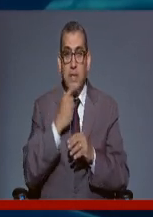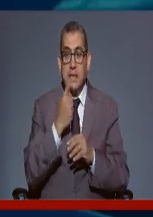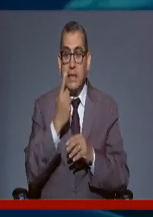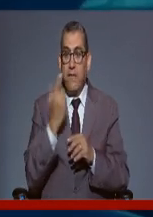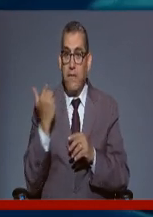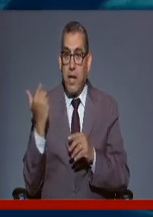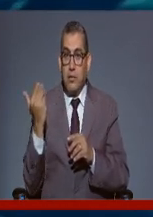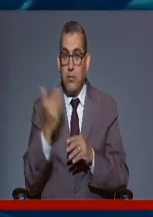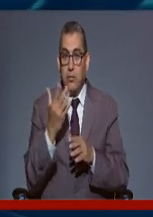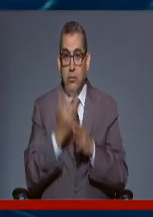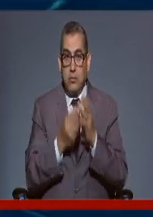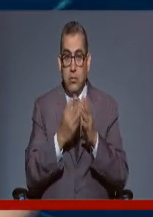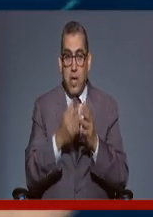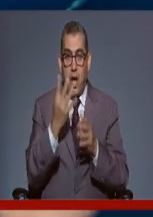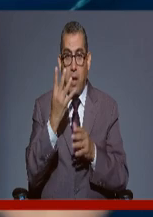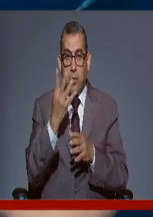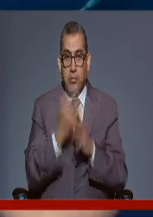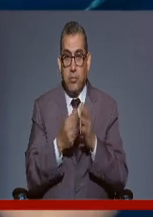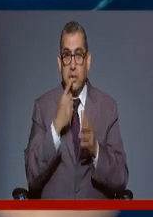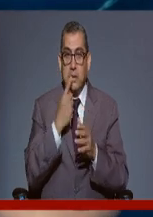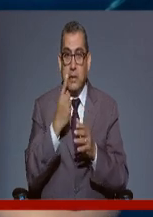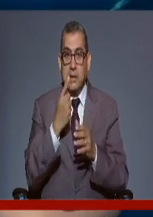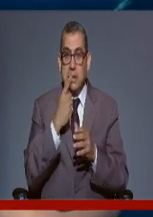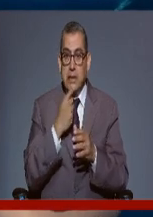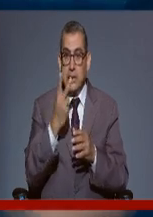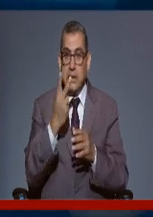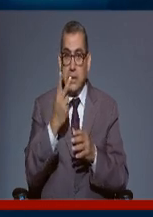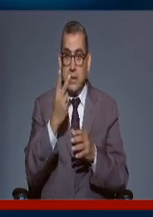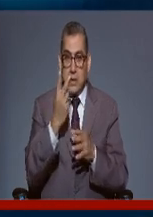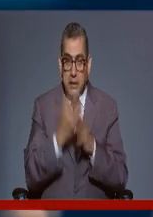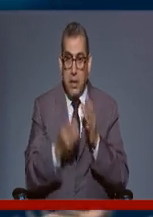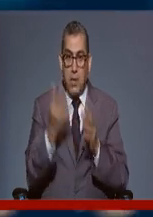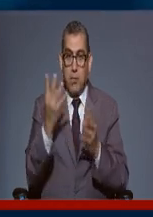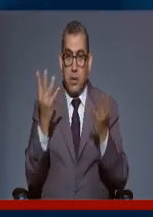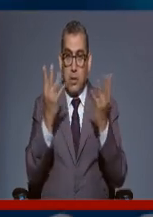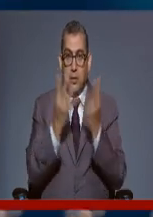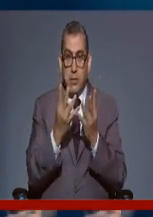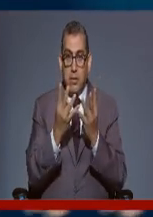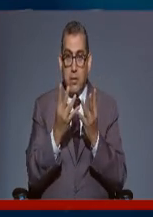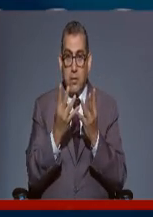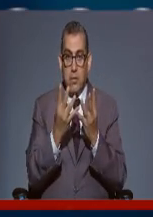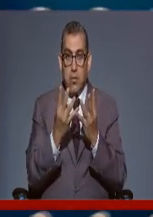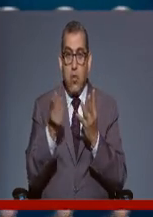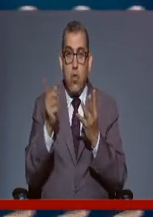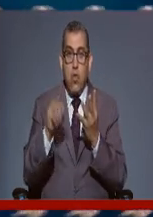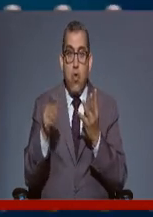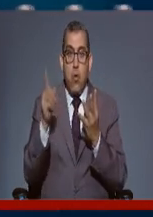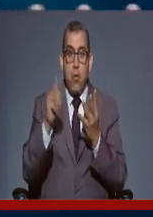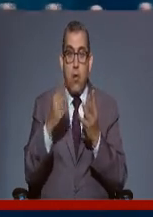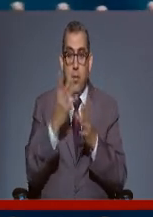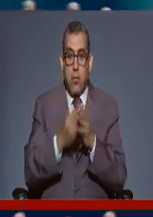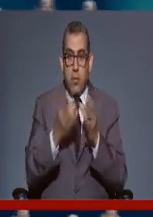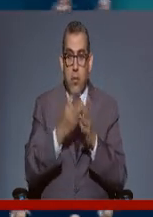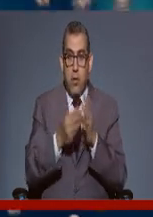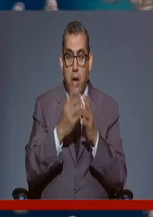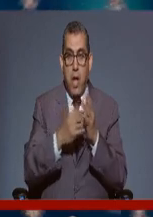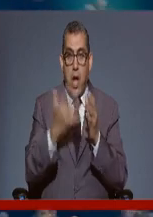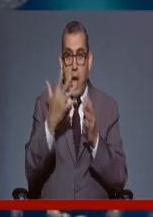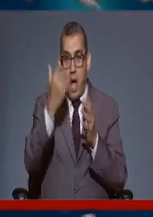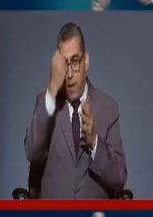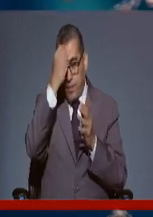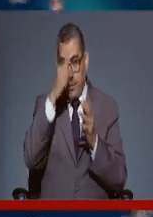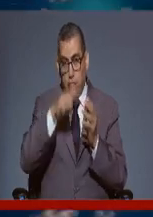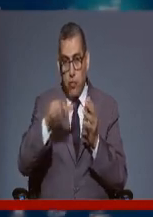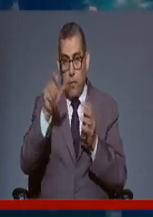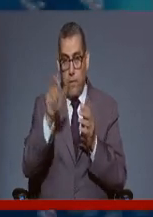فاتت ديه زدنا اربع مواليد وبعد دقيقه هنزيد اربعه كمان بحسبه بسيطه كل يوم بيتولد اكثر من 5600